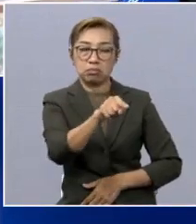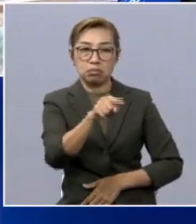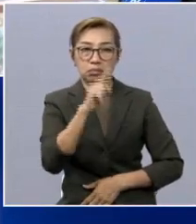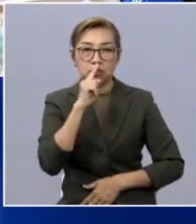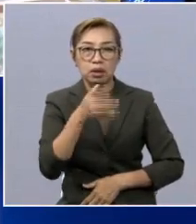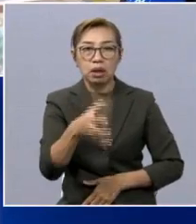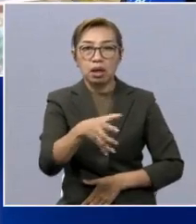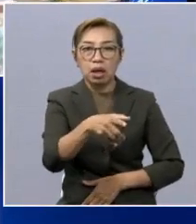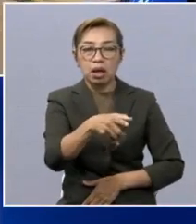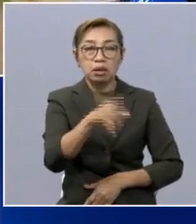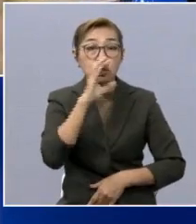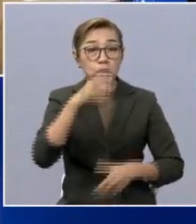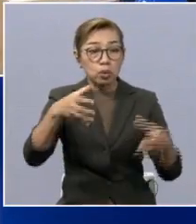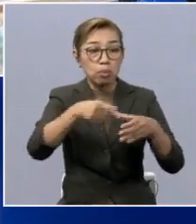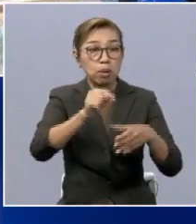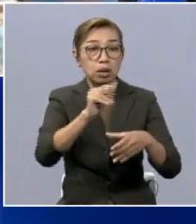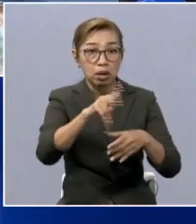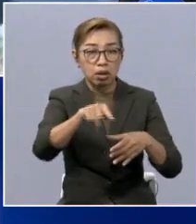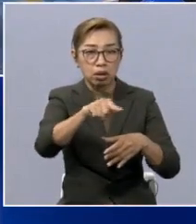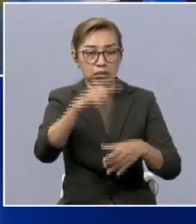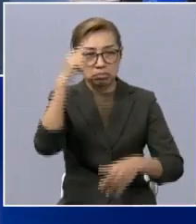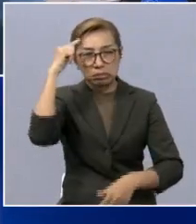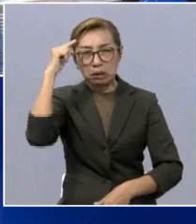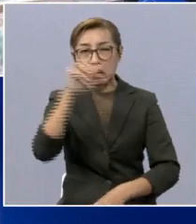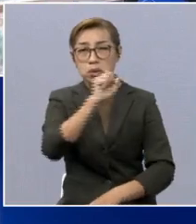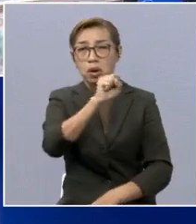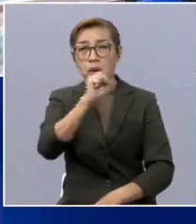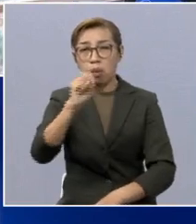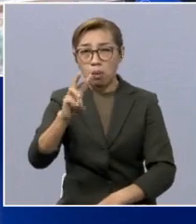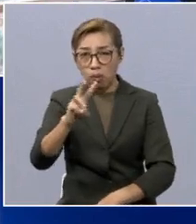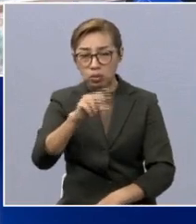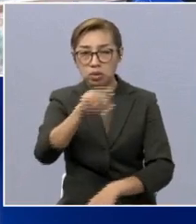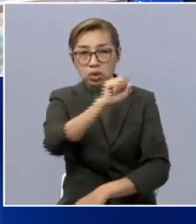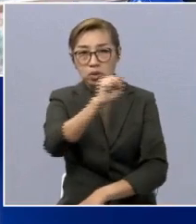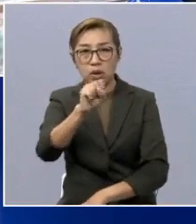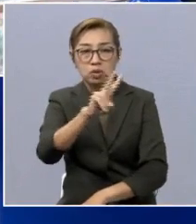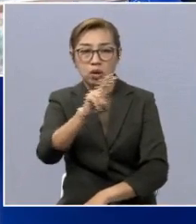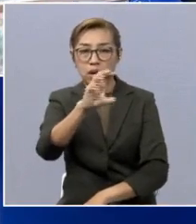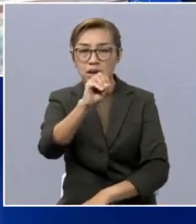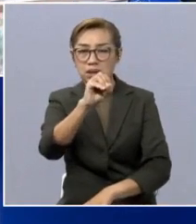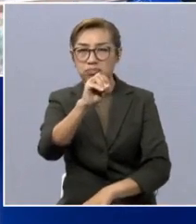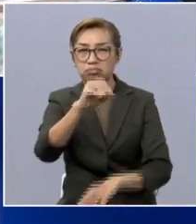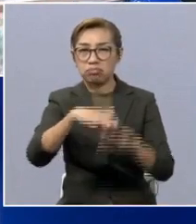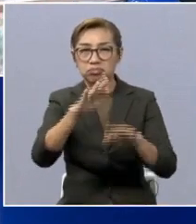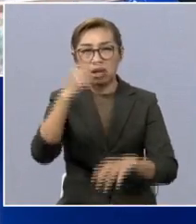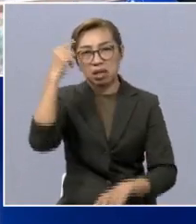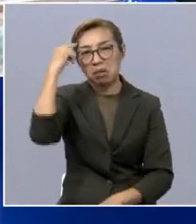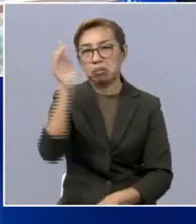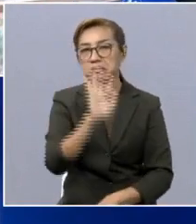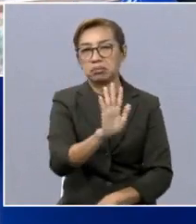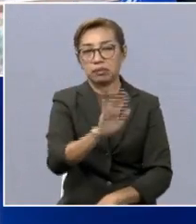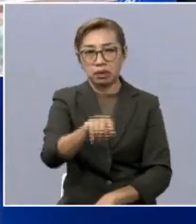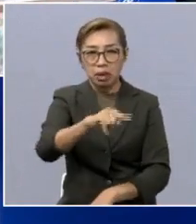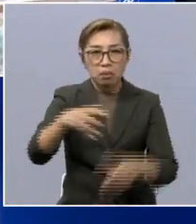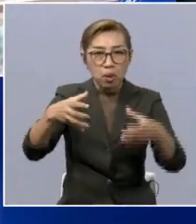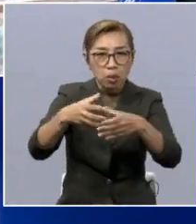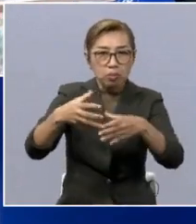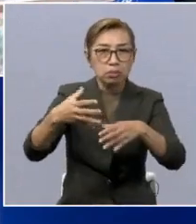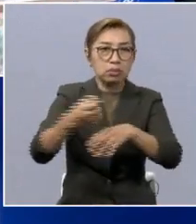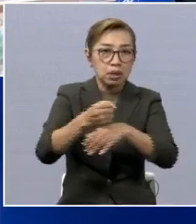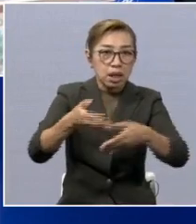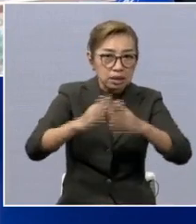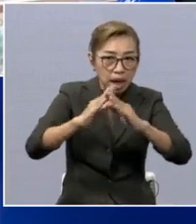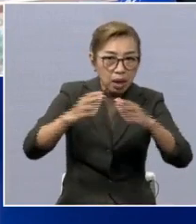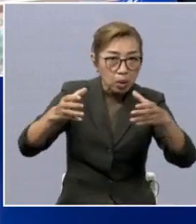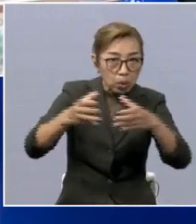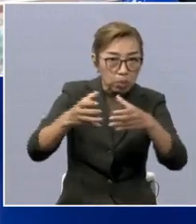ไทยจะได้เกิน250เสียงนะการตั้งรัฐบาลพรรคการเมืองต่างๆทั้งพรรคขนาดกลางขนาดเล็กเขาก็จะดูแนวโน้มใ